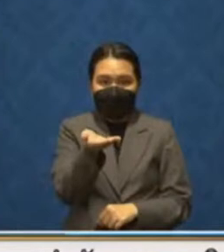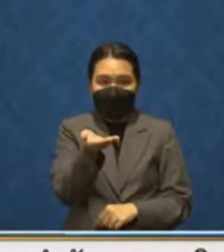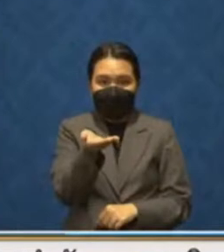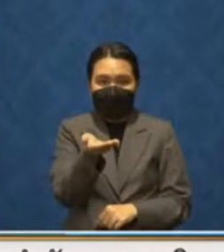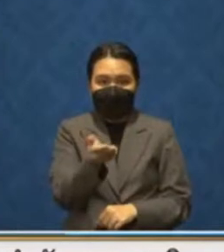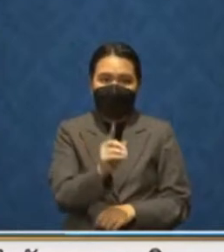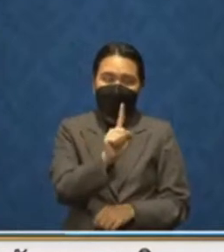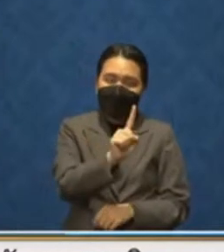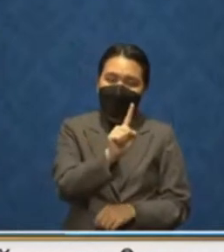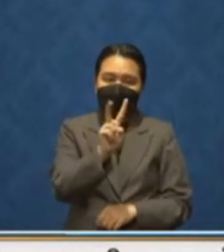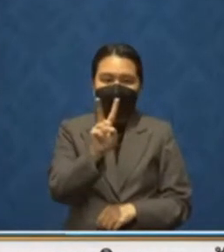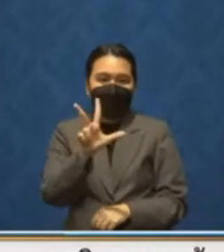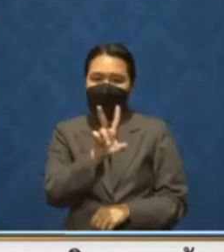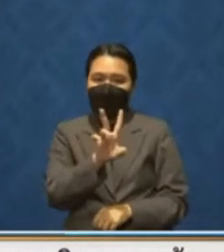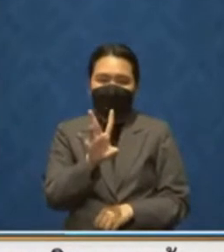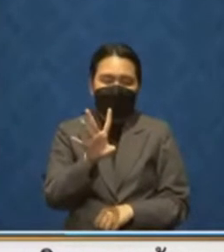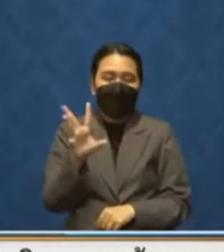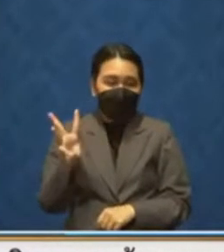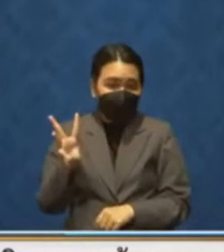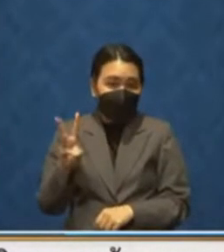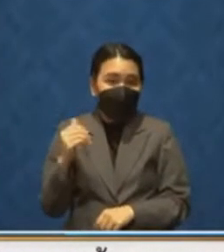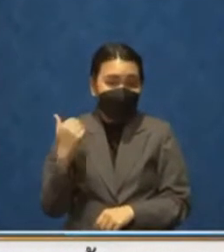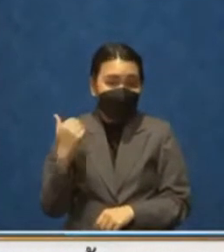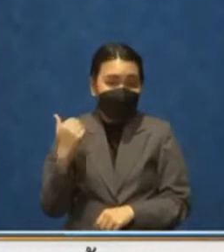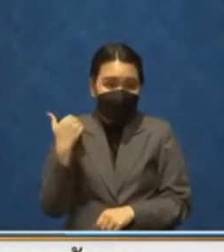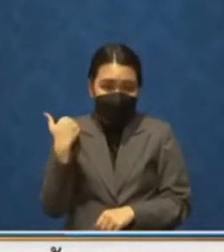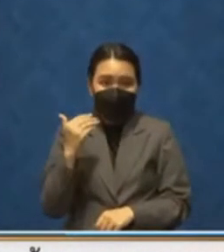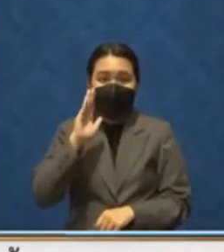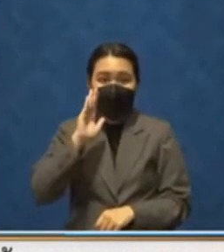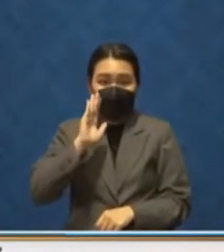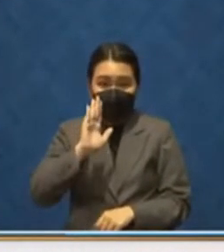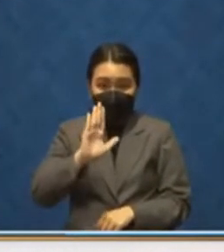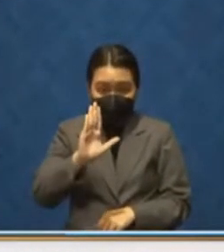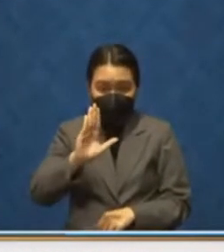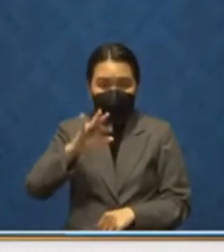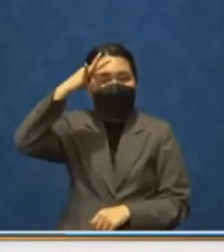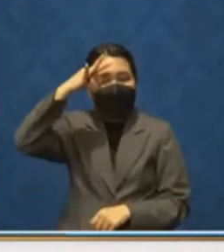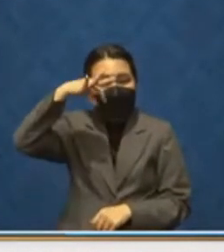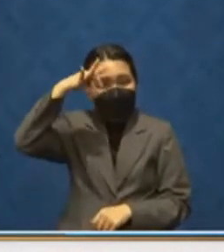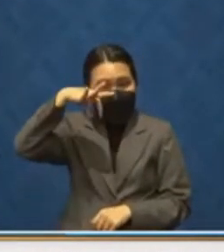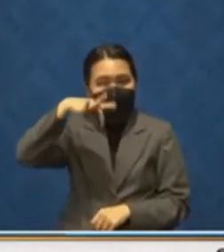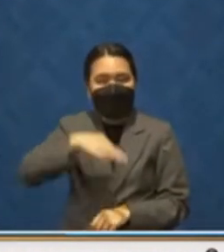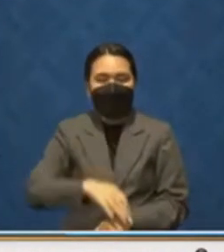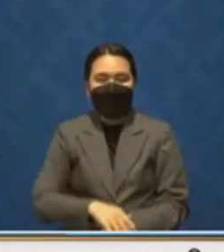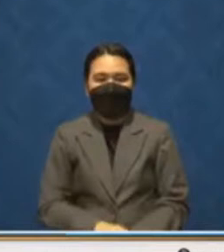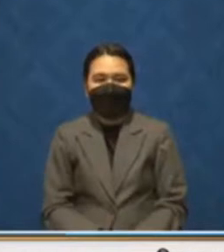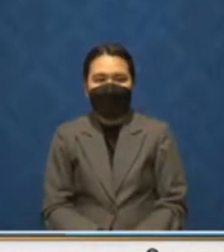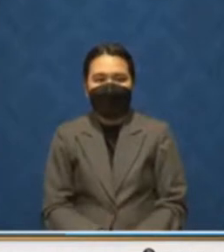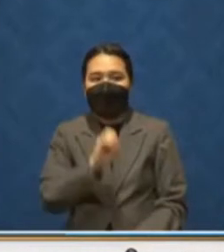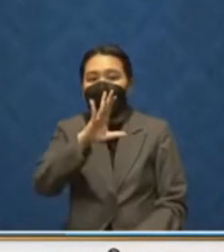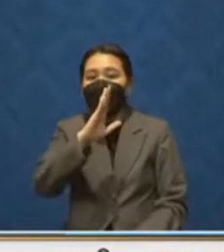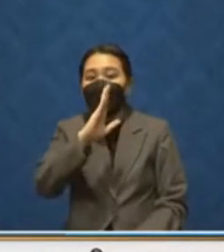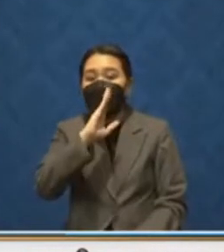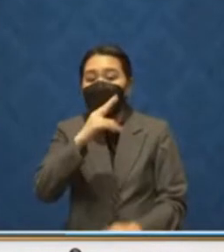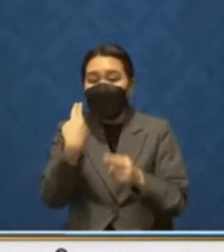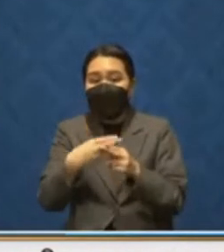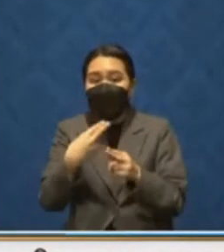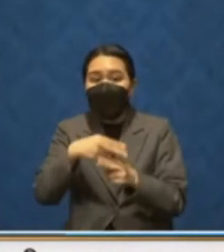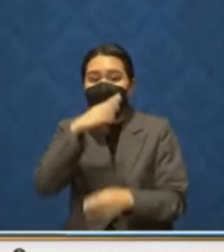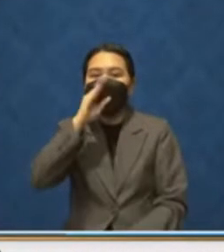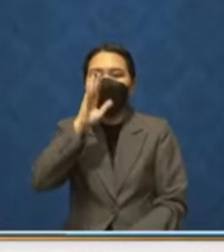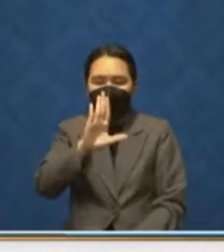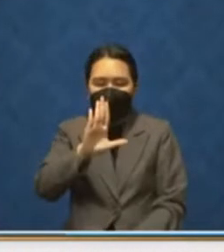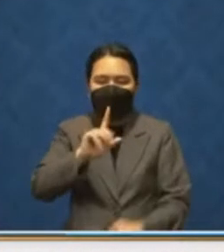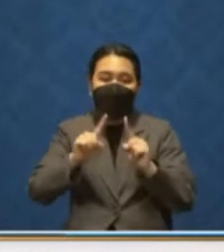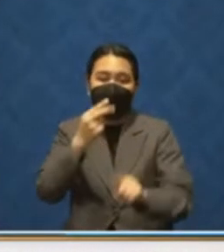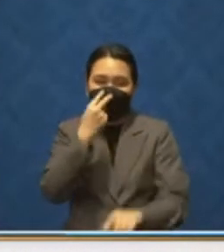สามารถผมไม่อยากอ่านชื่อเลยแต่เป็นส่วนใหญ่ของต่อๆจุดเขาบอก 5ไปเอ่ยชื่อคนนอกนี่นะชาร์จ